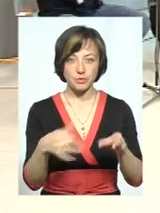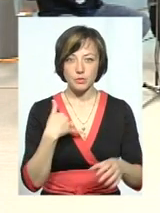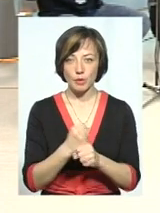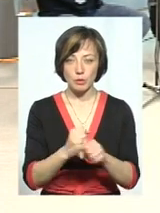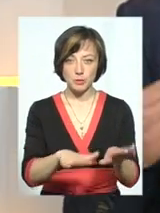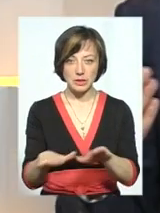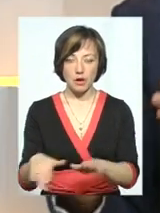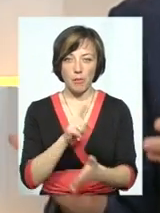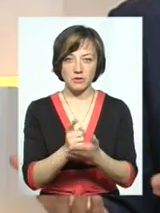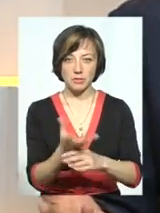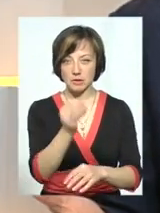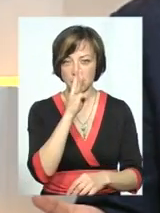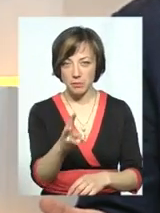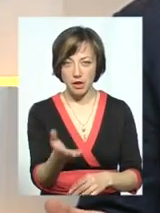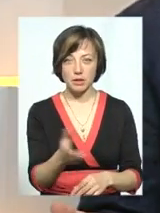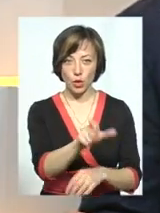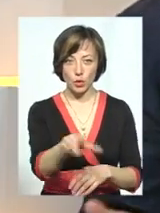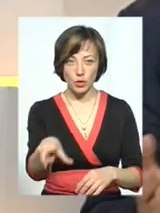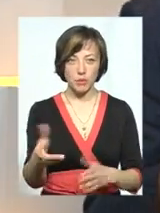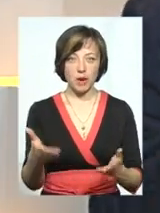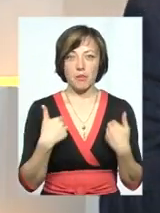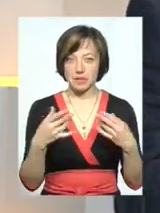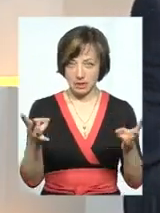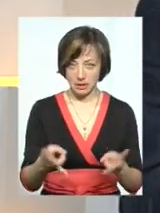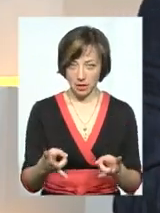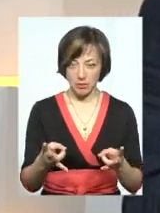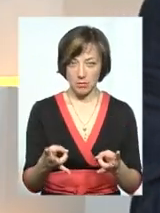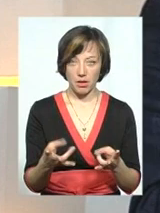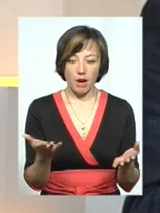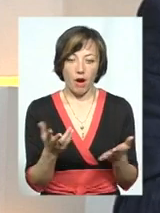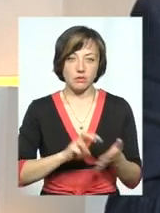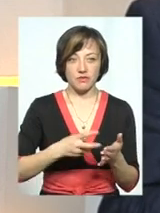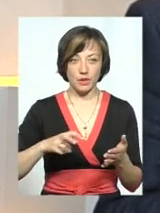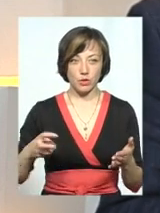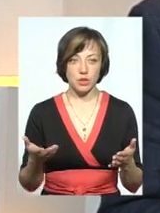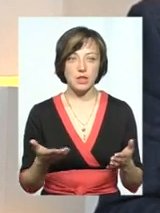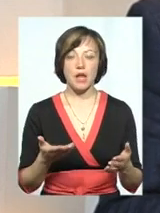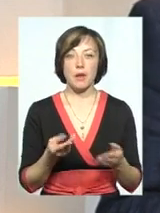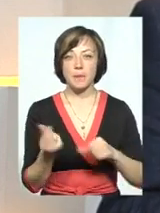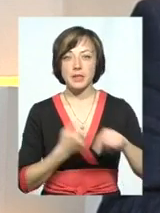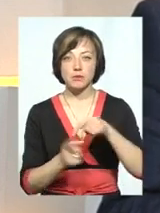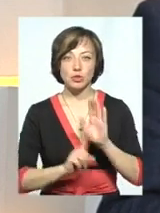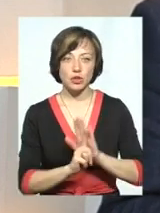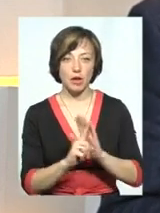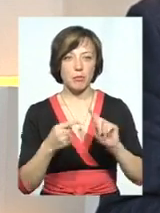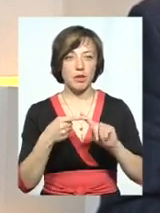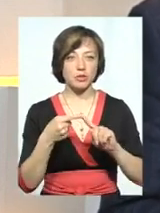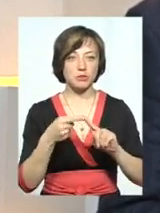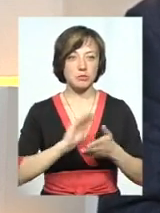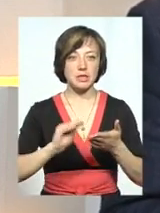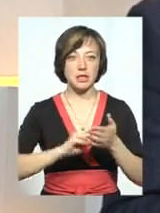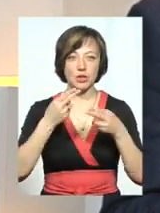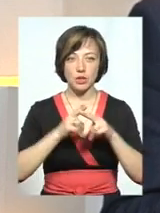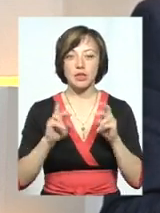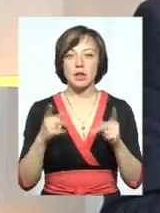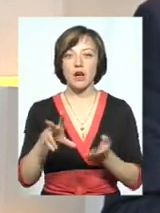робочі місця, я повинен платити заробітні плати людям. Мені треба якось викрутитися. Бізнес починає. Перший писати інструкції, як